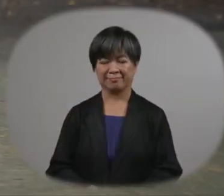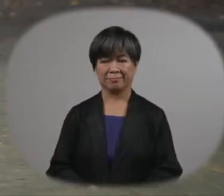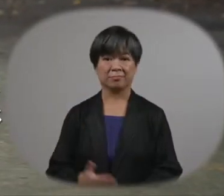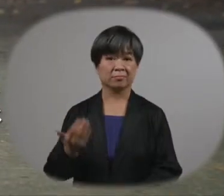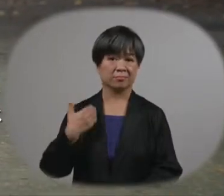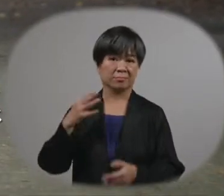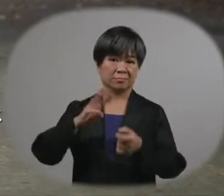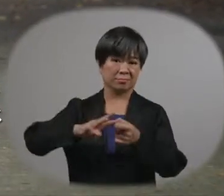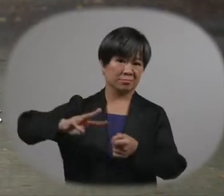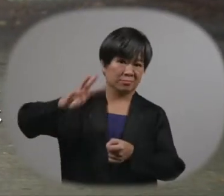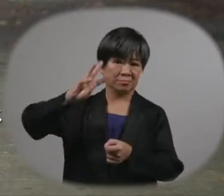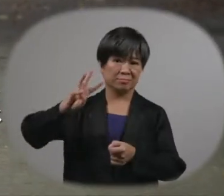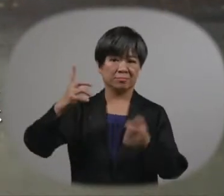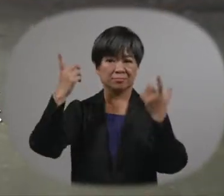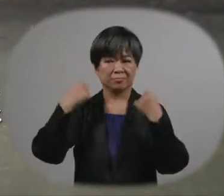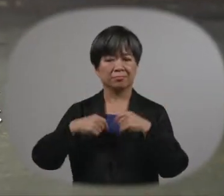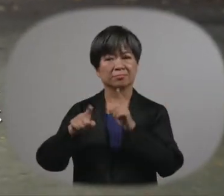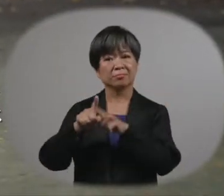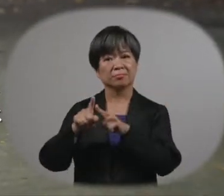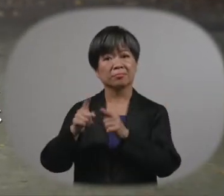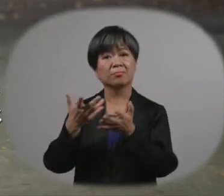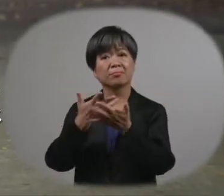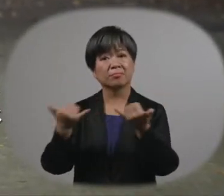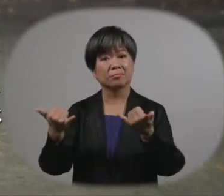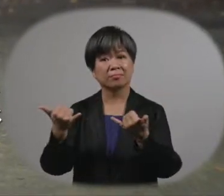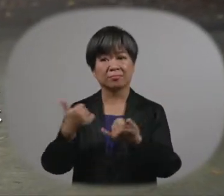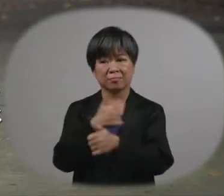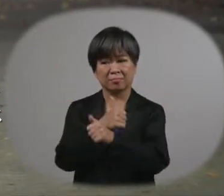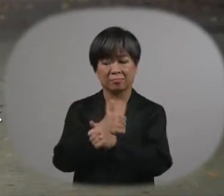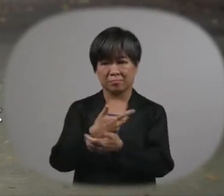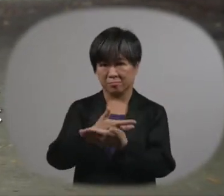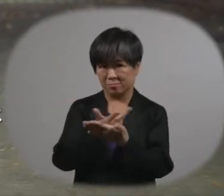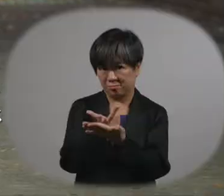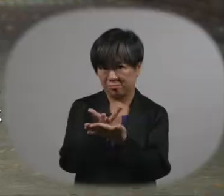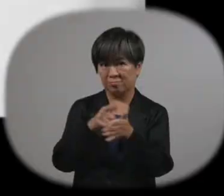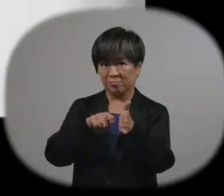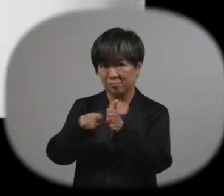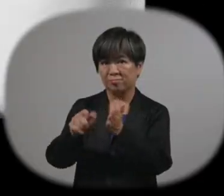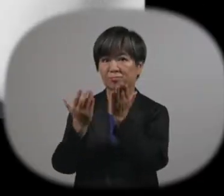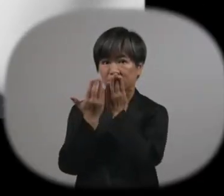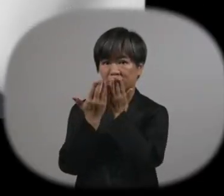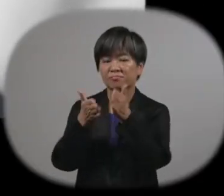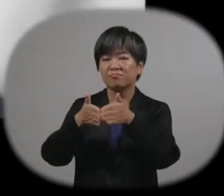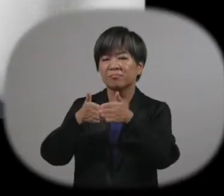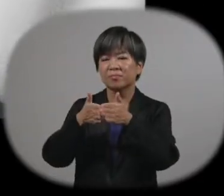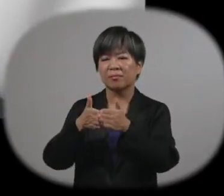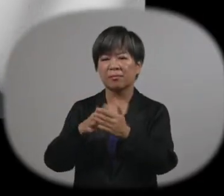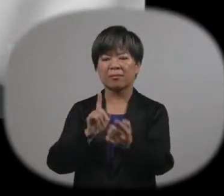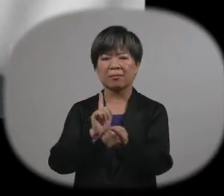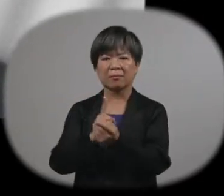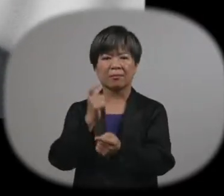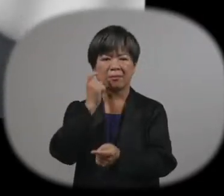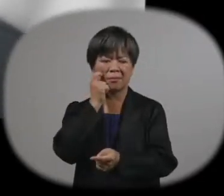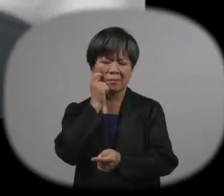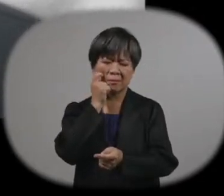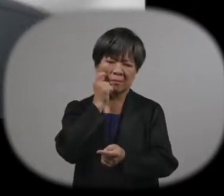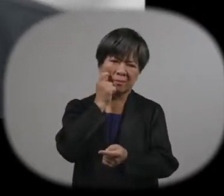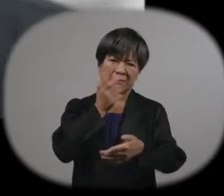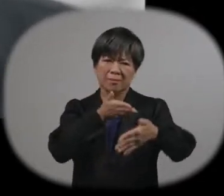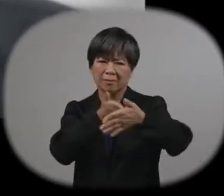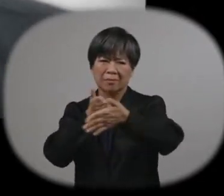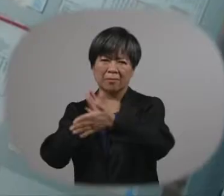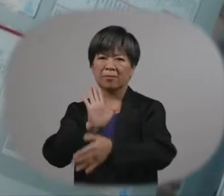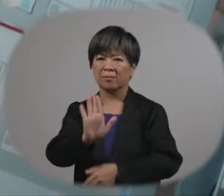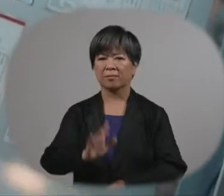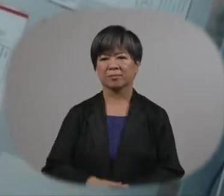那一年也决定跟着班上同学一起考艺术相关科系。那时候遇到了很多的困难跟